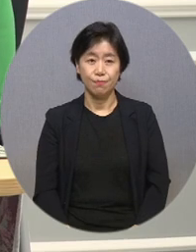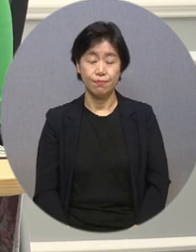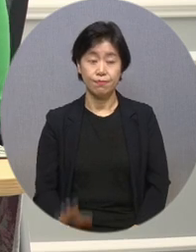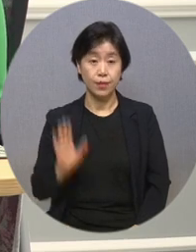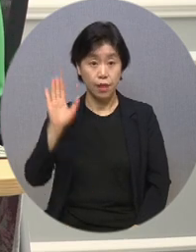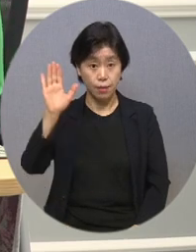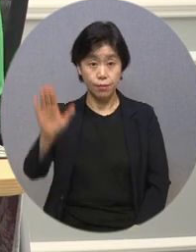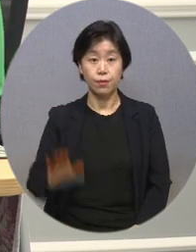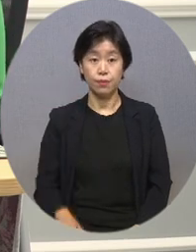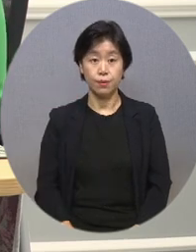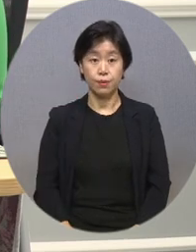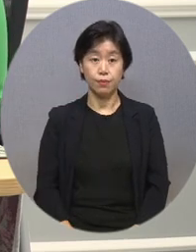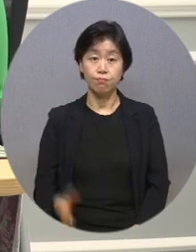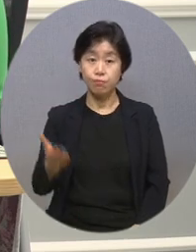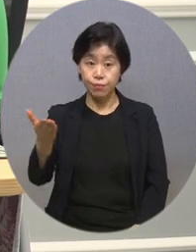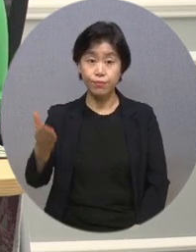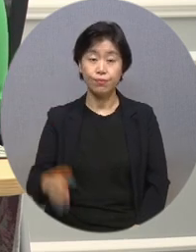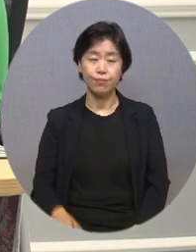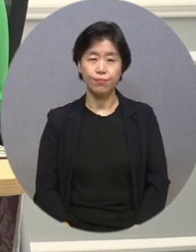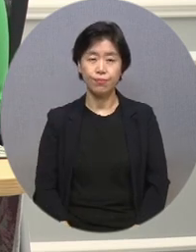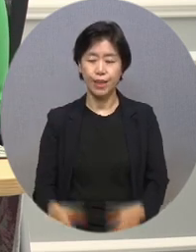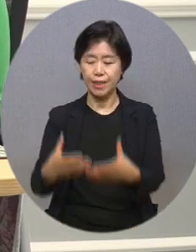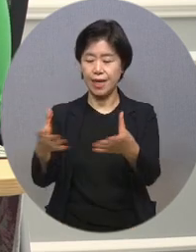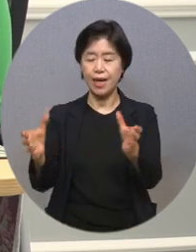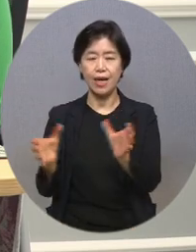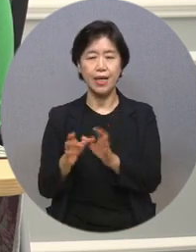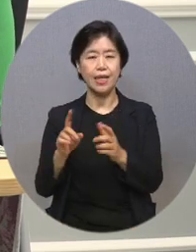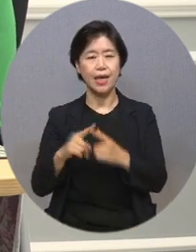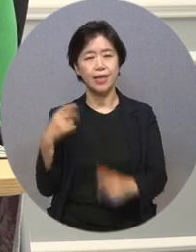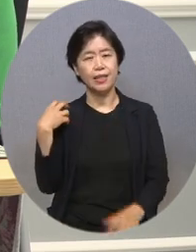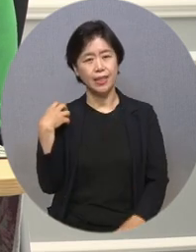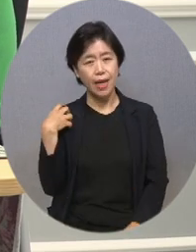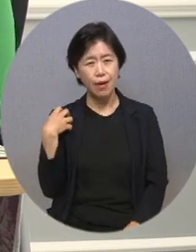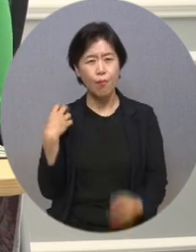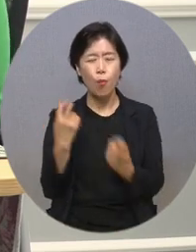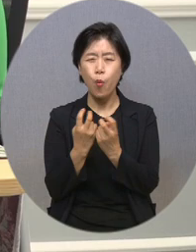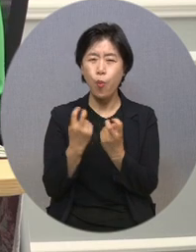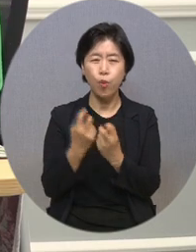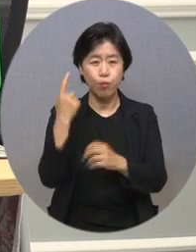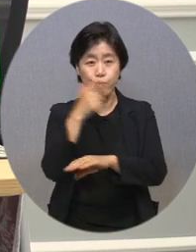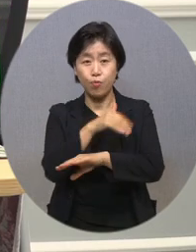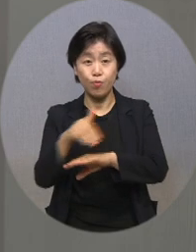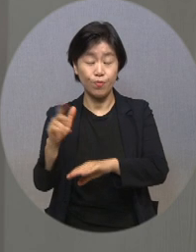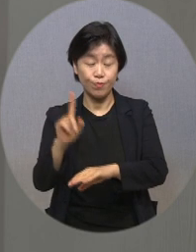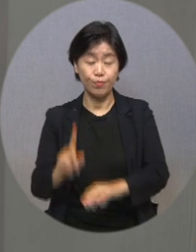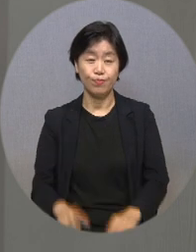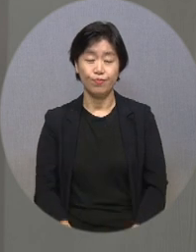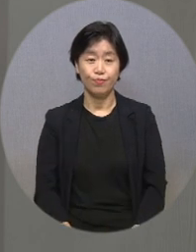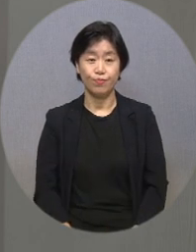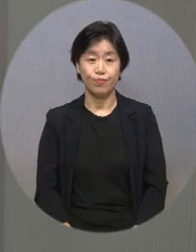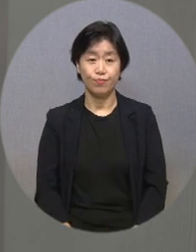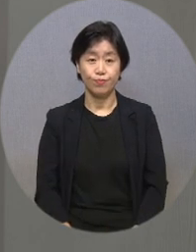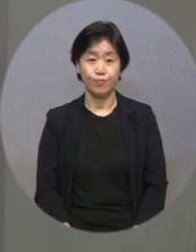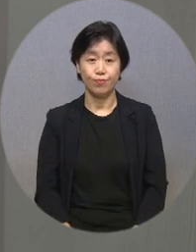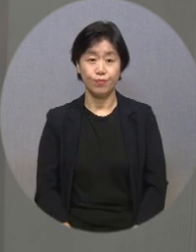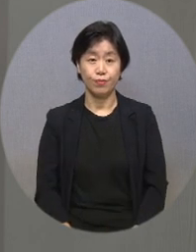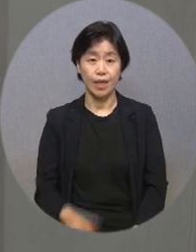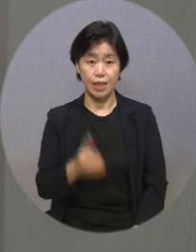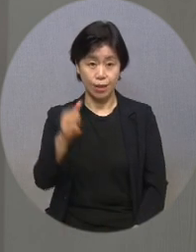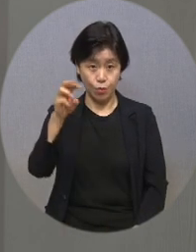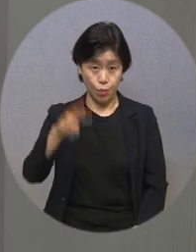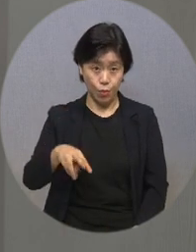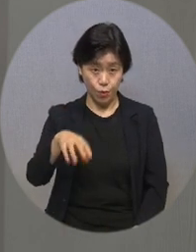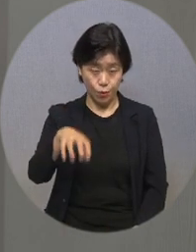앞으로 이제 어떻게 세종본부를 이끌어 가실 건지 포부가 있으실 네. 거예요. 우리 세종이